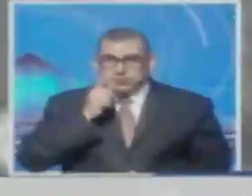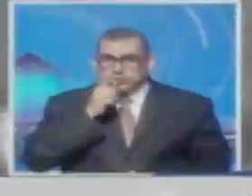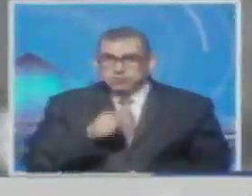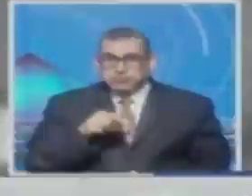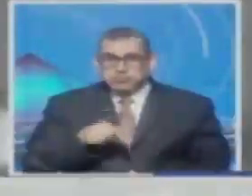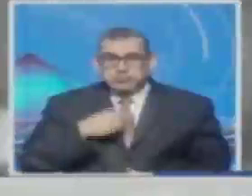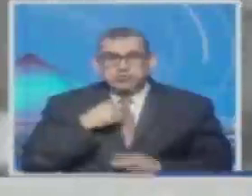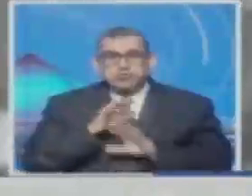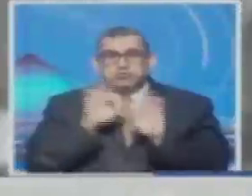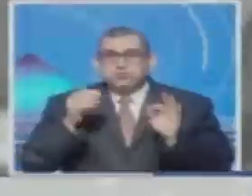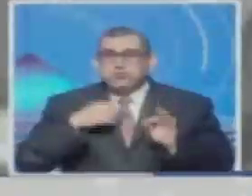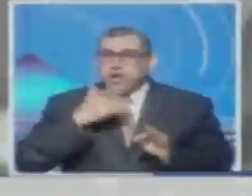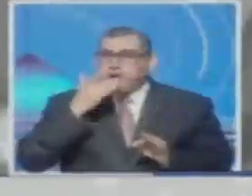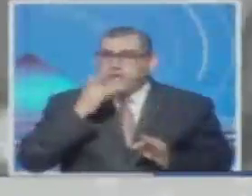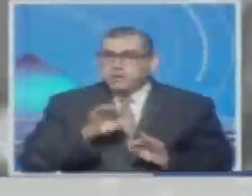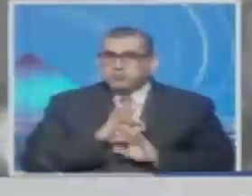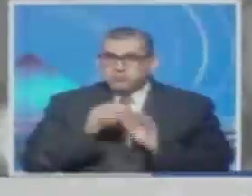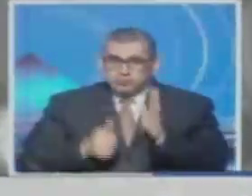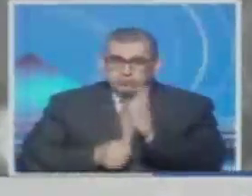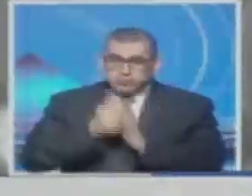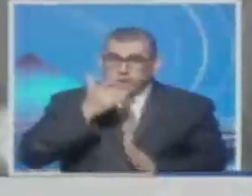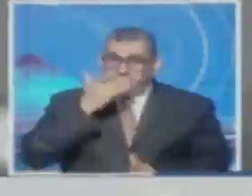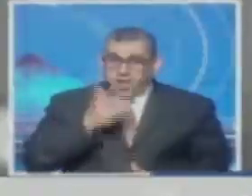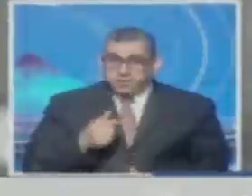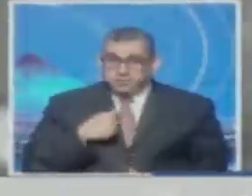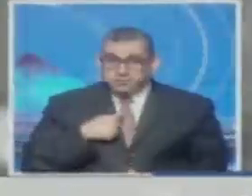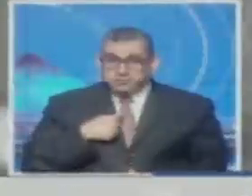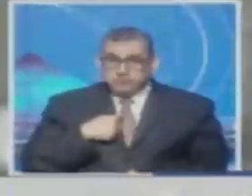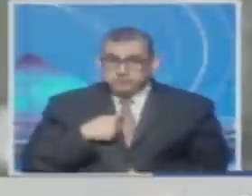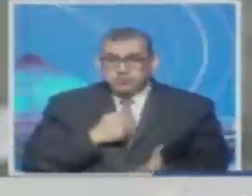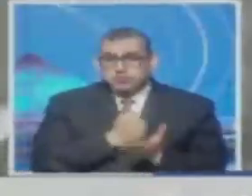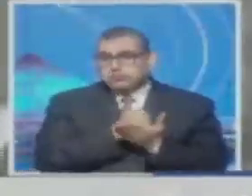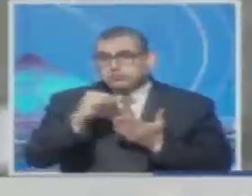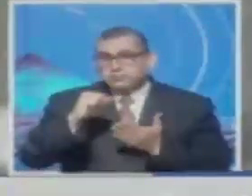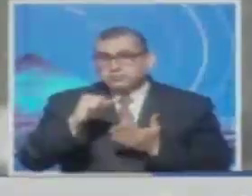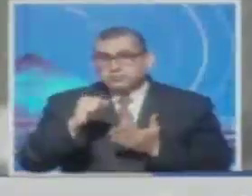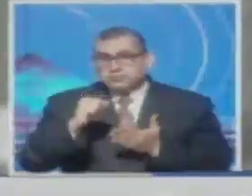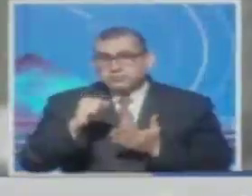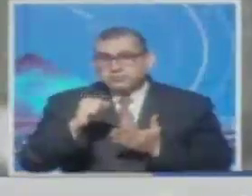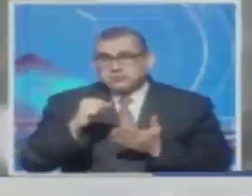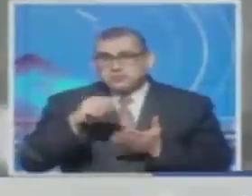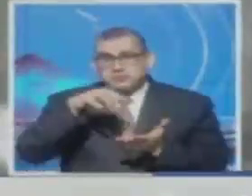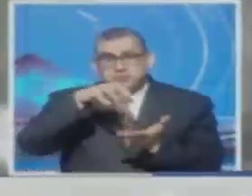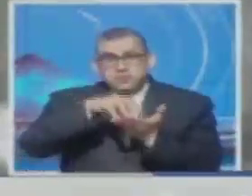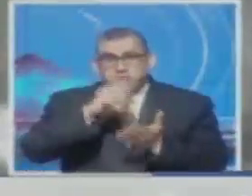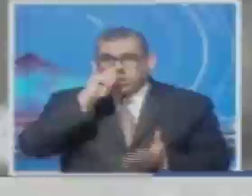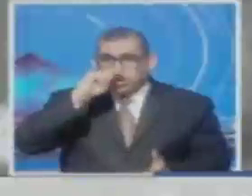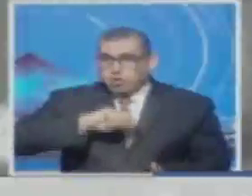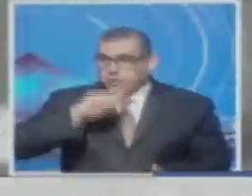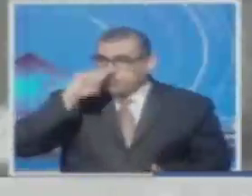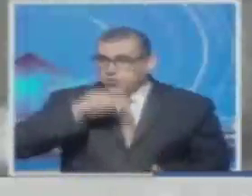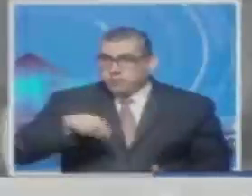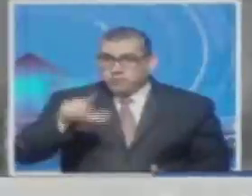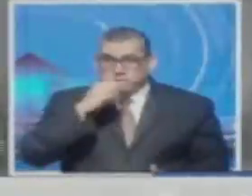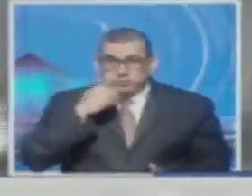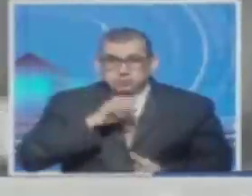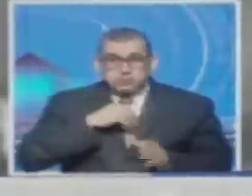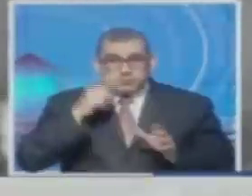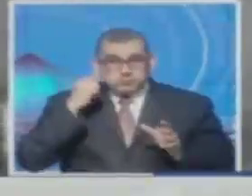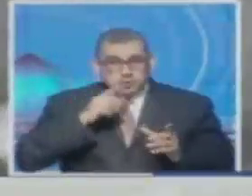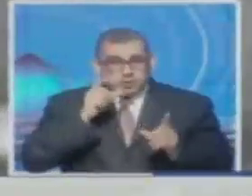ما استطعناش ان احنا ننجح في القضاء على هذا الظلم وعلى هذا